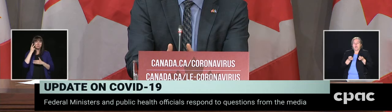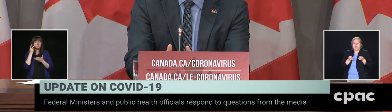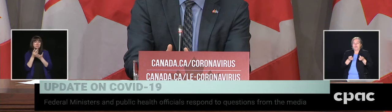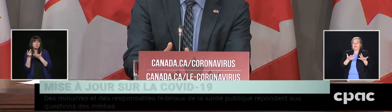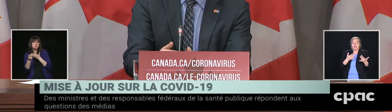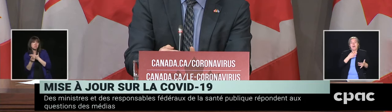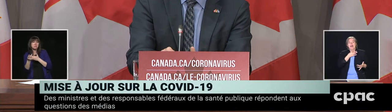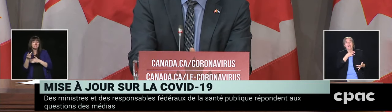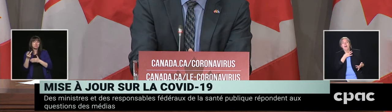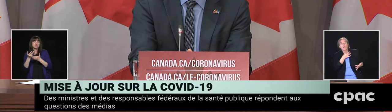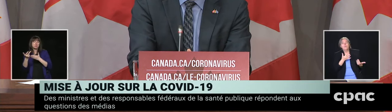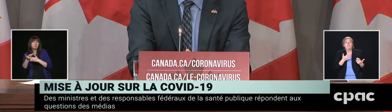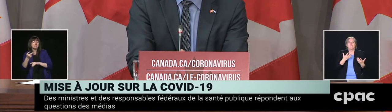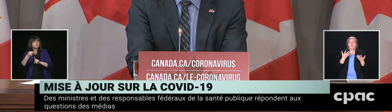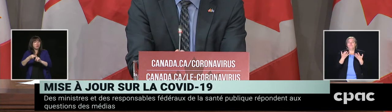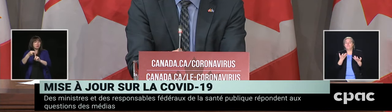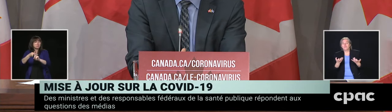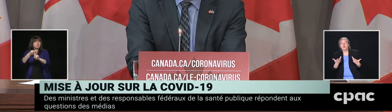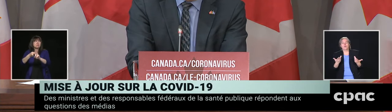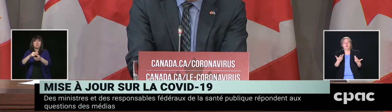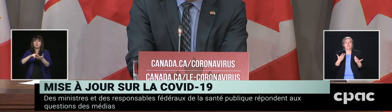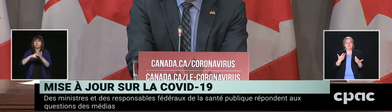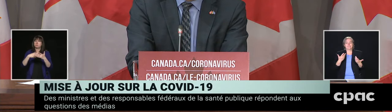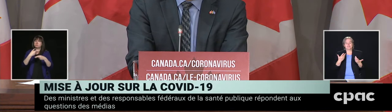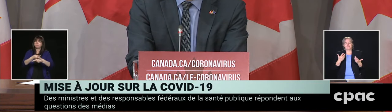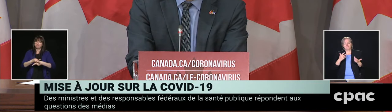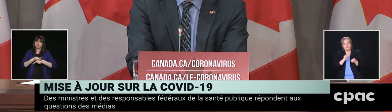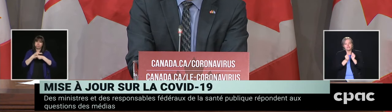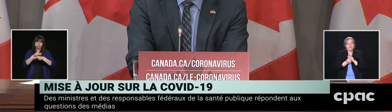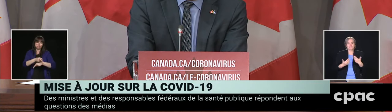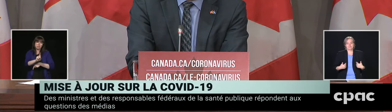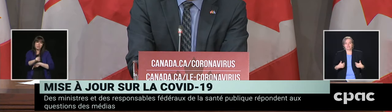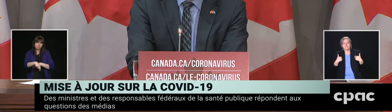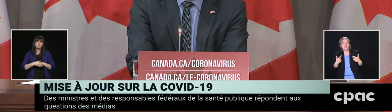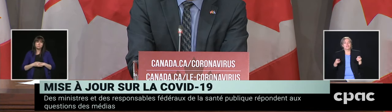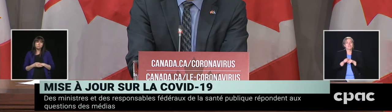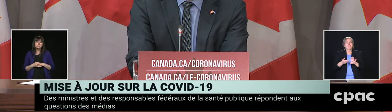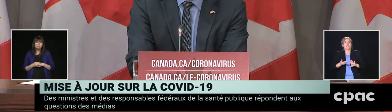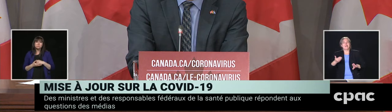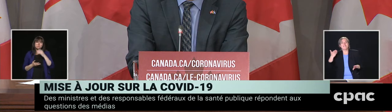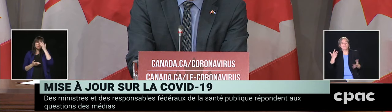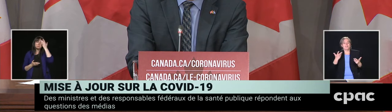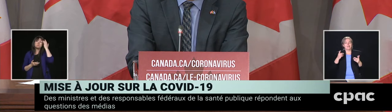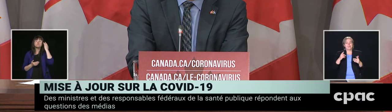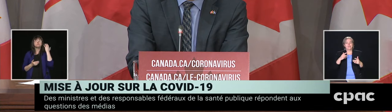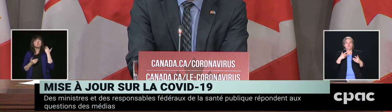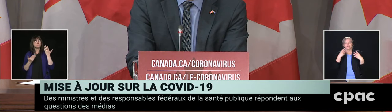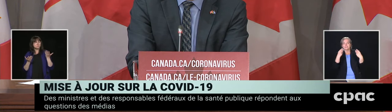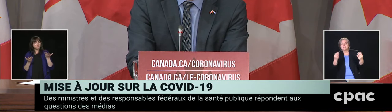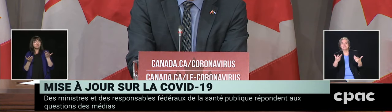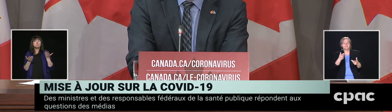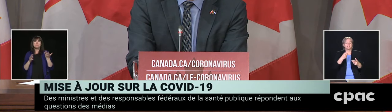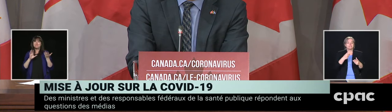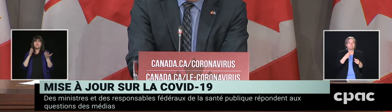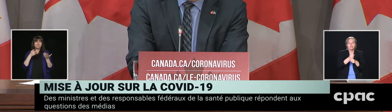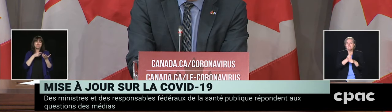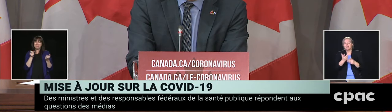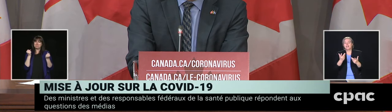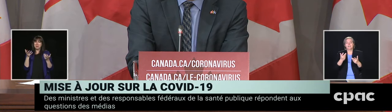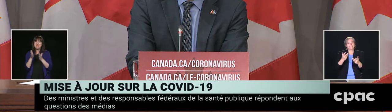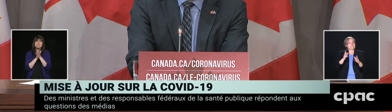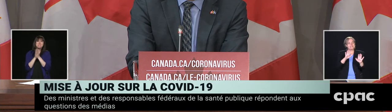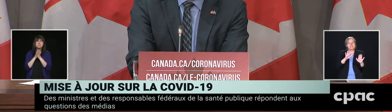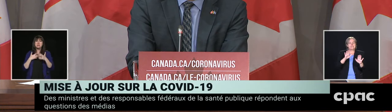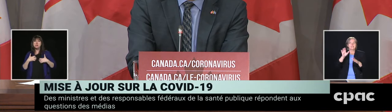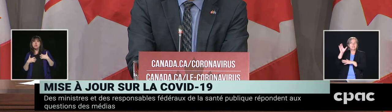de passer à un autre rythme en matière économique, il faut absolument écouter ce que les experts en santé publique nous